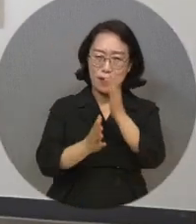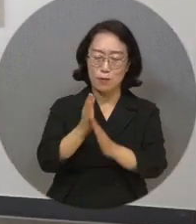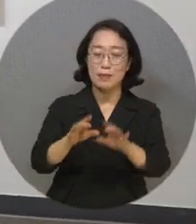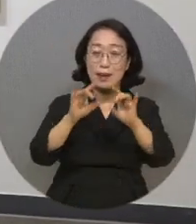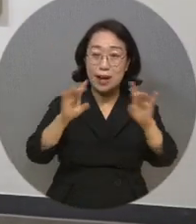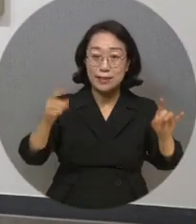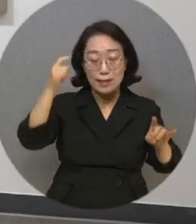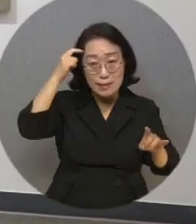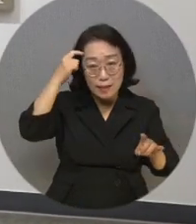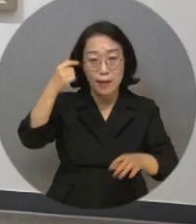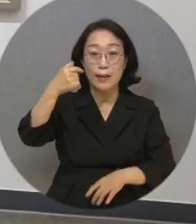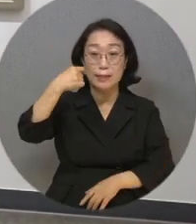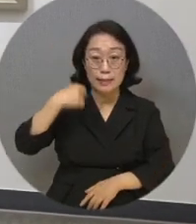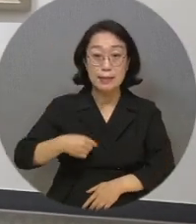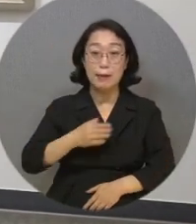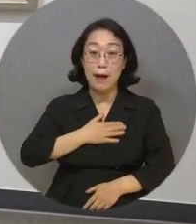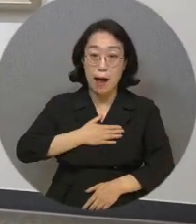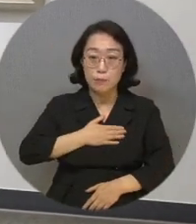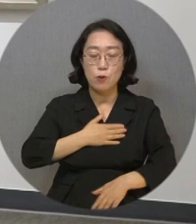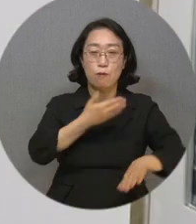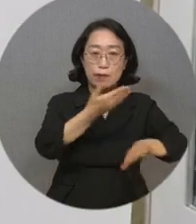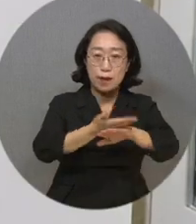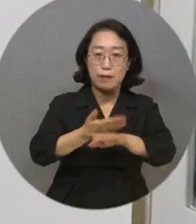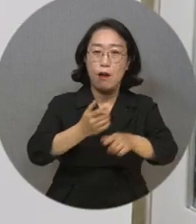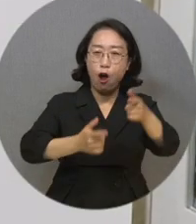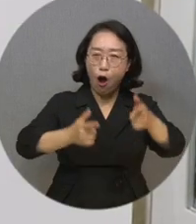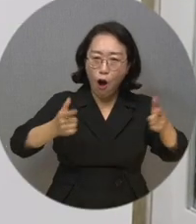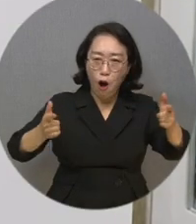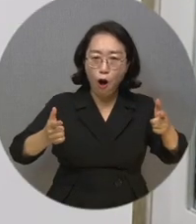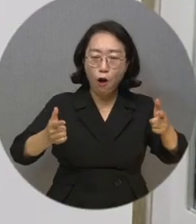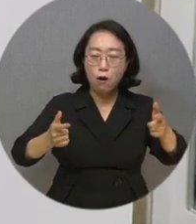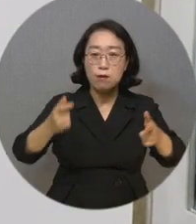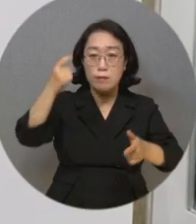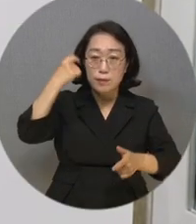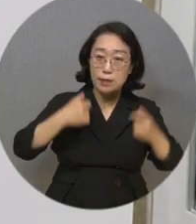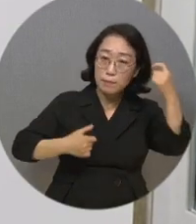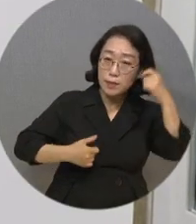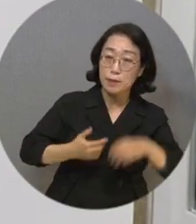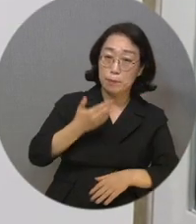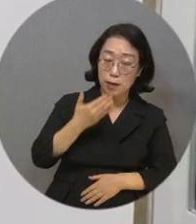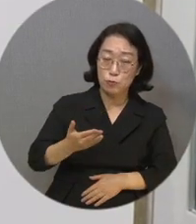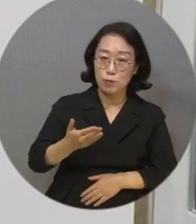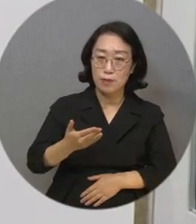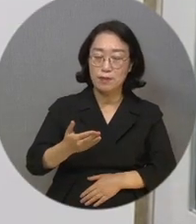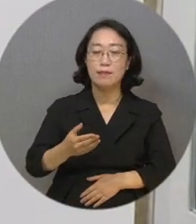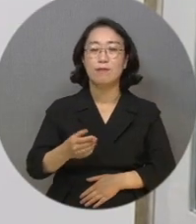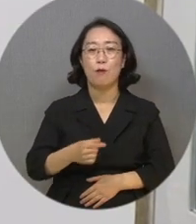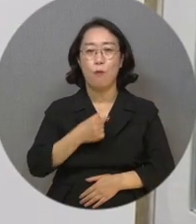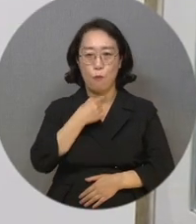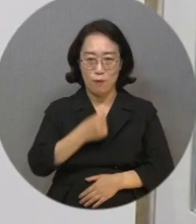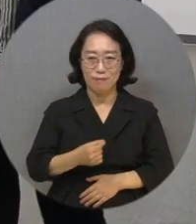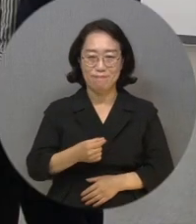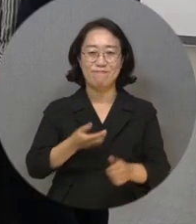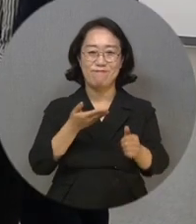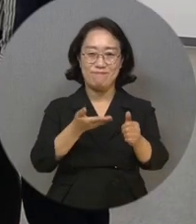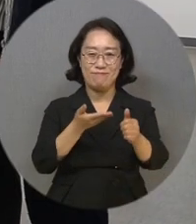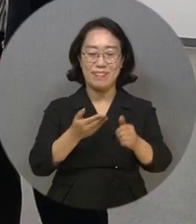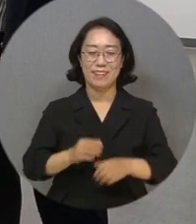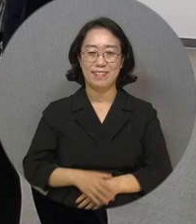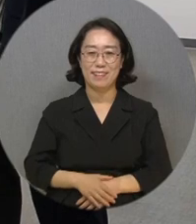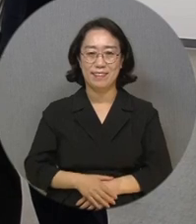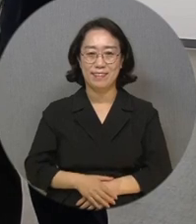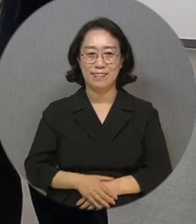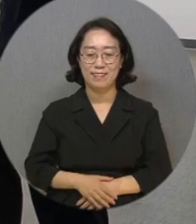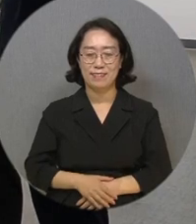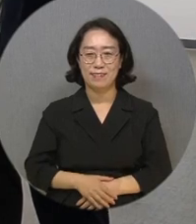각자의 생각과 느낌으로 서로 다른 이해와 비평을 할 수 있는 그림을 추구합니다.